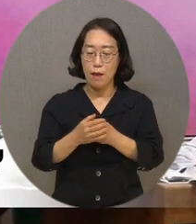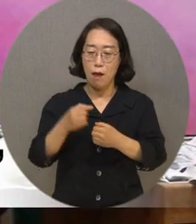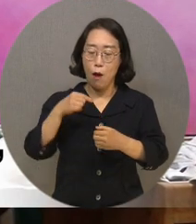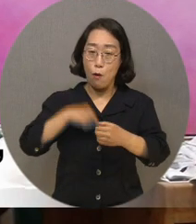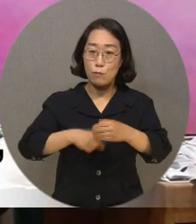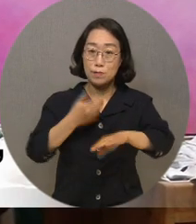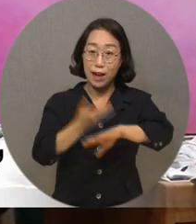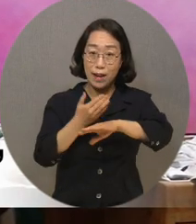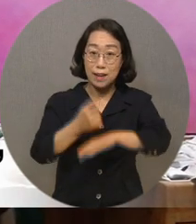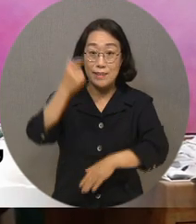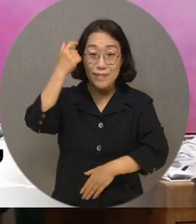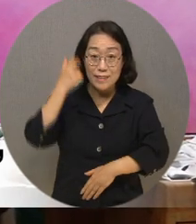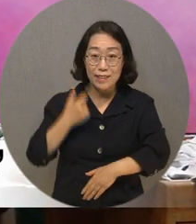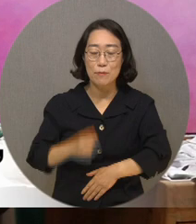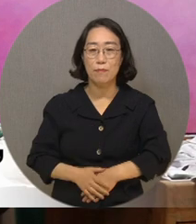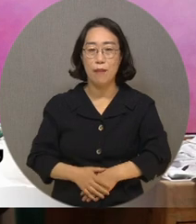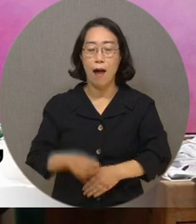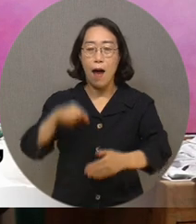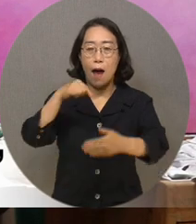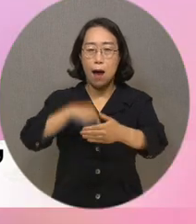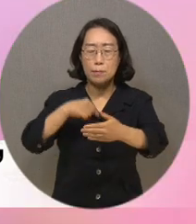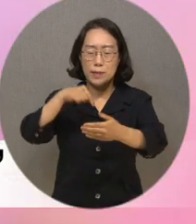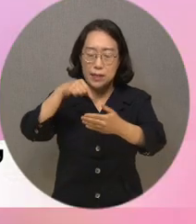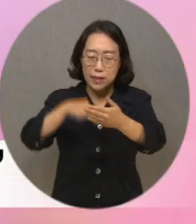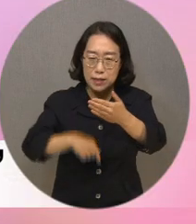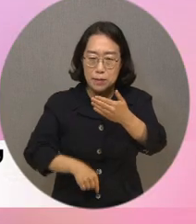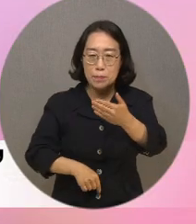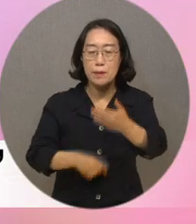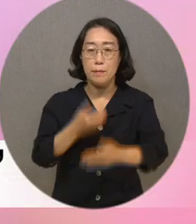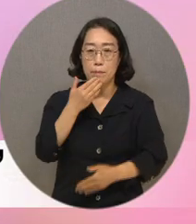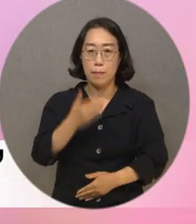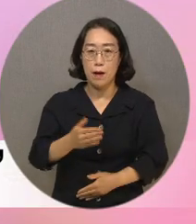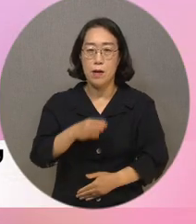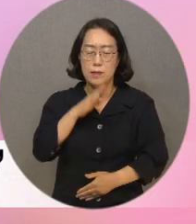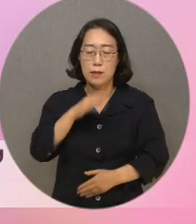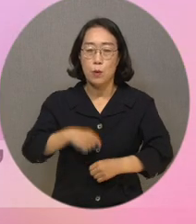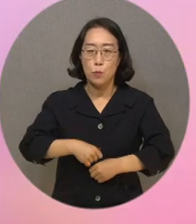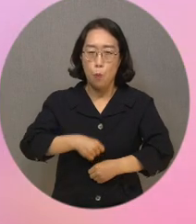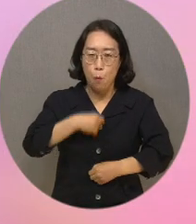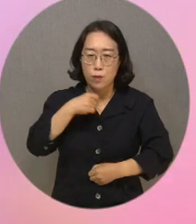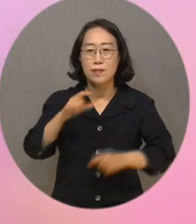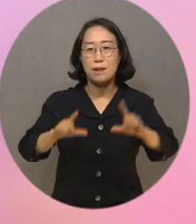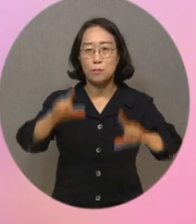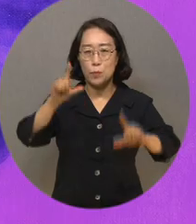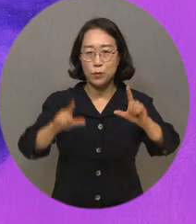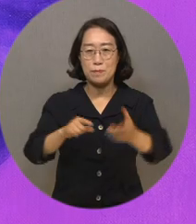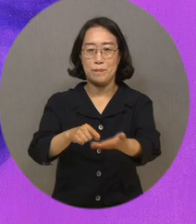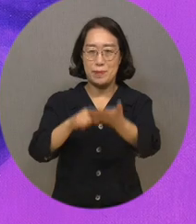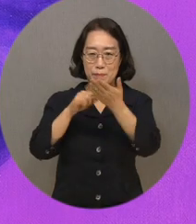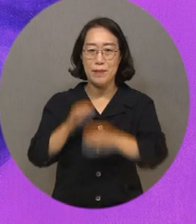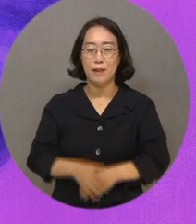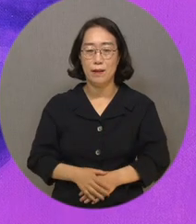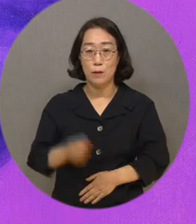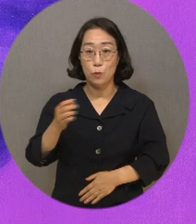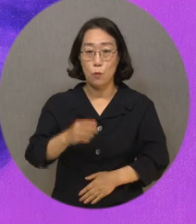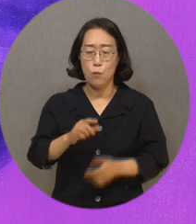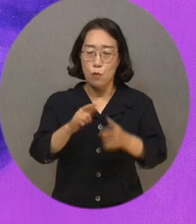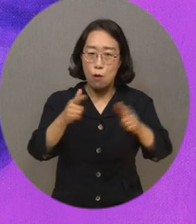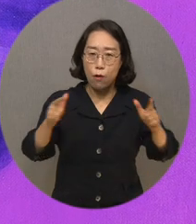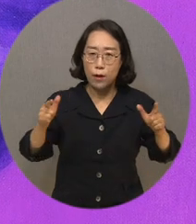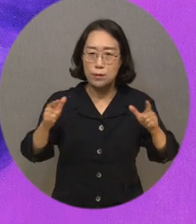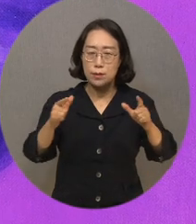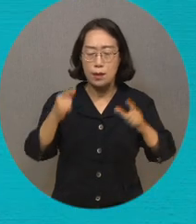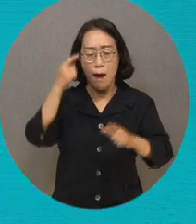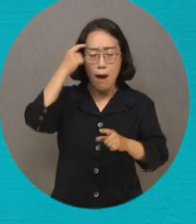앞모습에서는 보이지 않는 내면이 느껴지며 더 진실해 보입니다. 또한 다양한 상상을